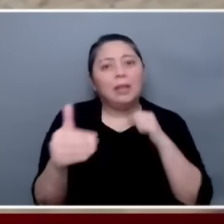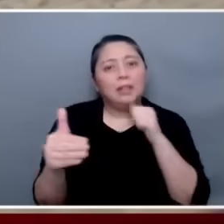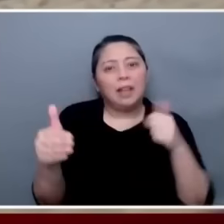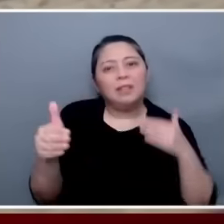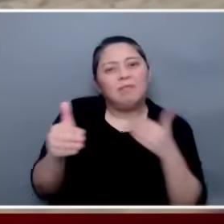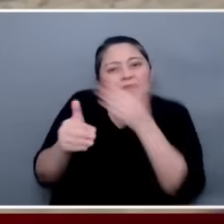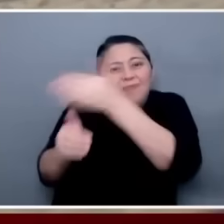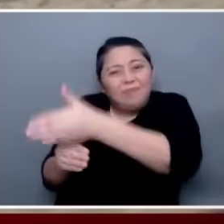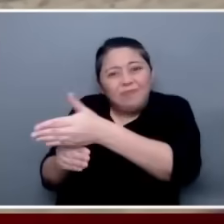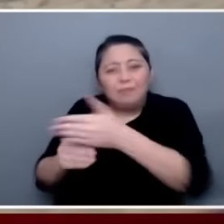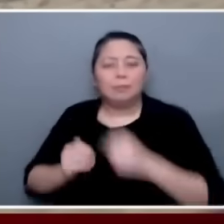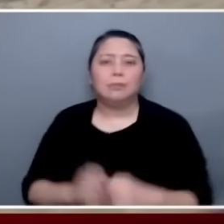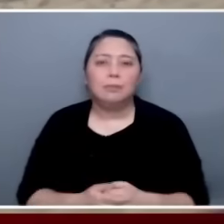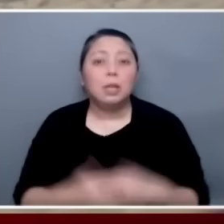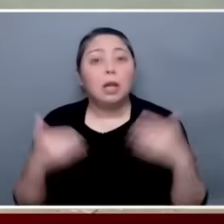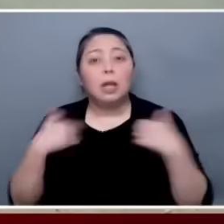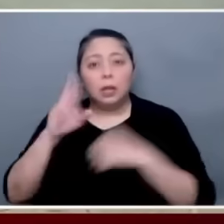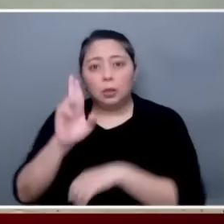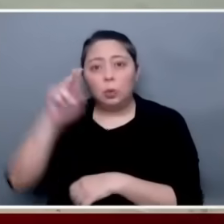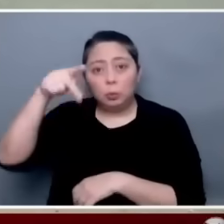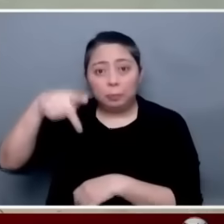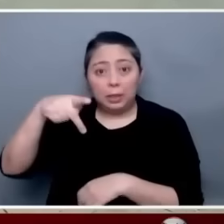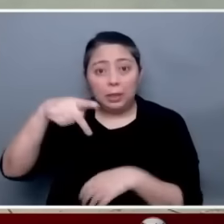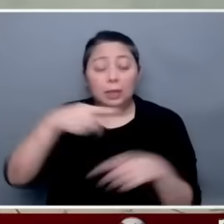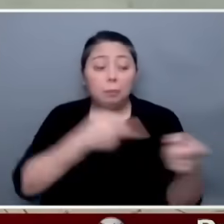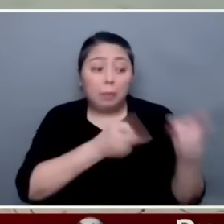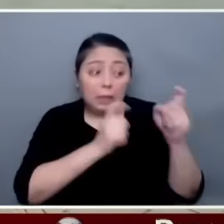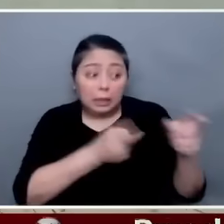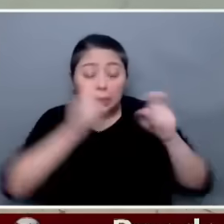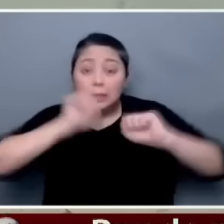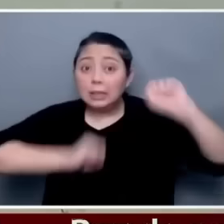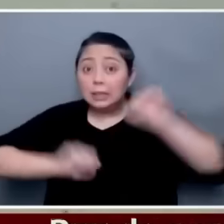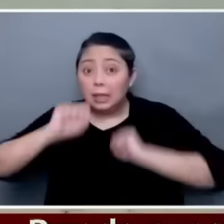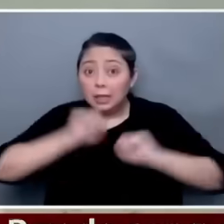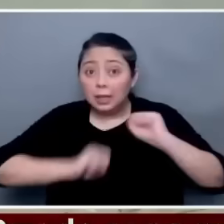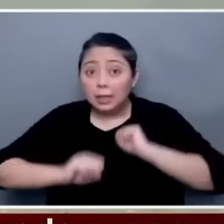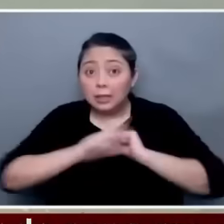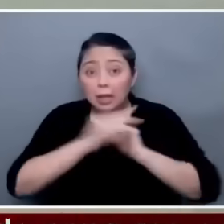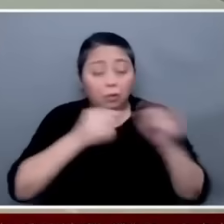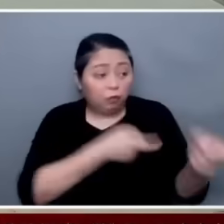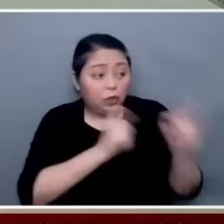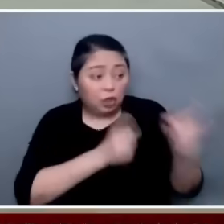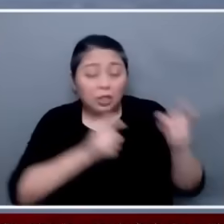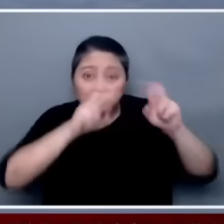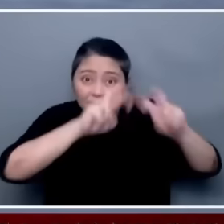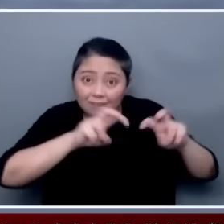Fisheries Research and Development Institute o NFRDI ang mga mangingisda sa Pag-asa.